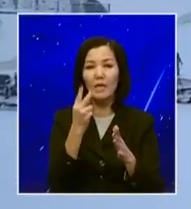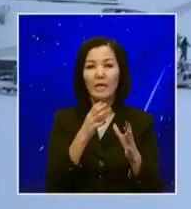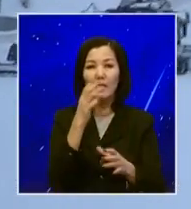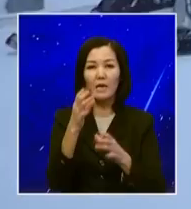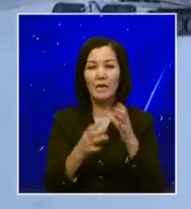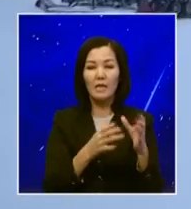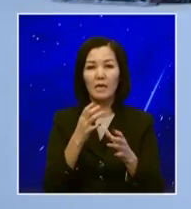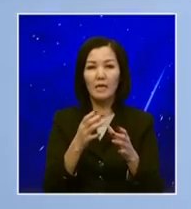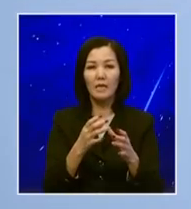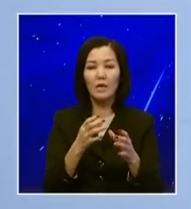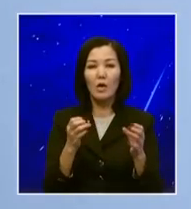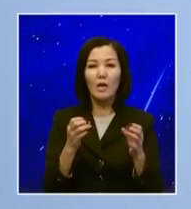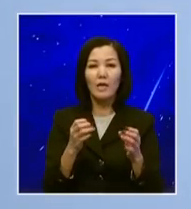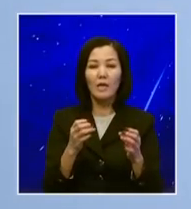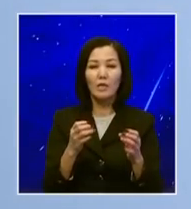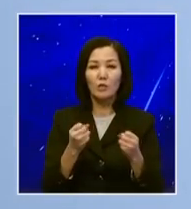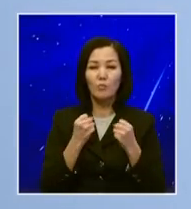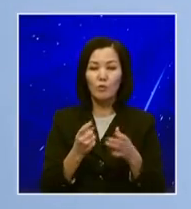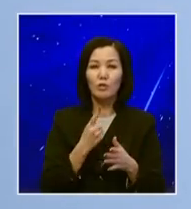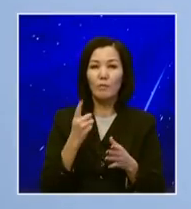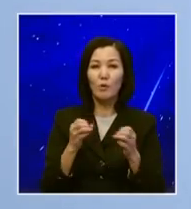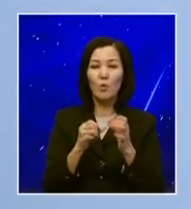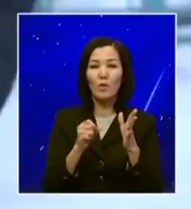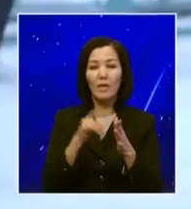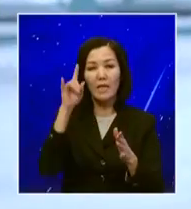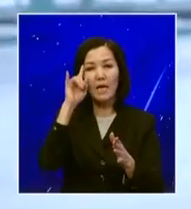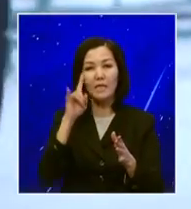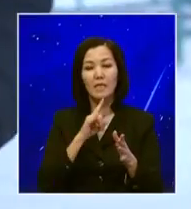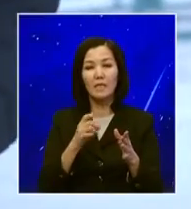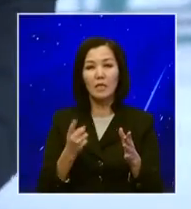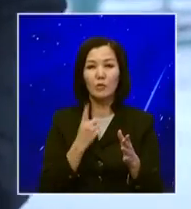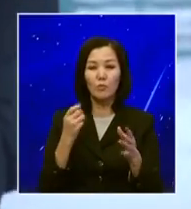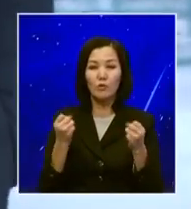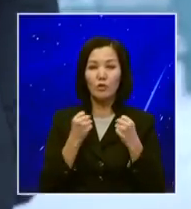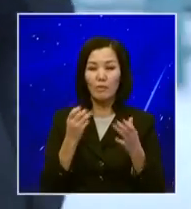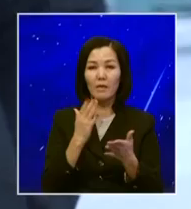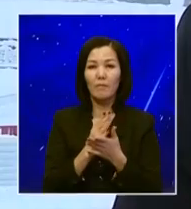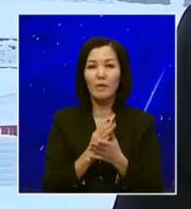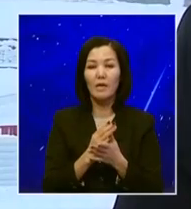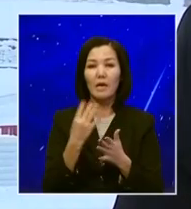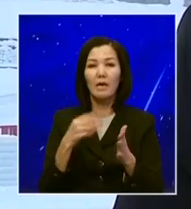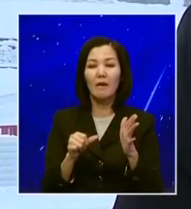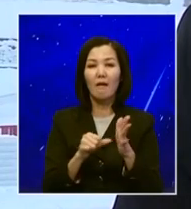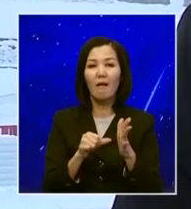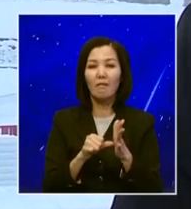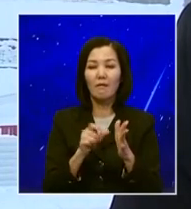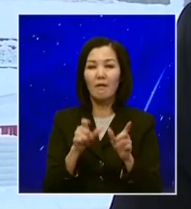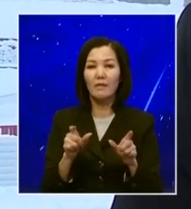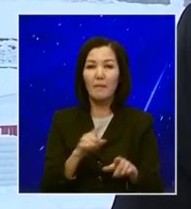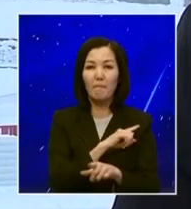халықаралық дәрежедегі және 16 спорт шеберін дайындады. Сонымен қатар осы атаққа 46 үміткер шықты. Өзімен